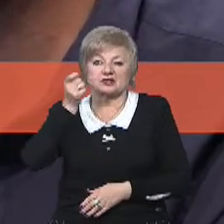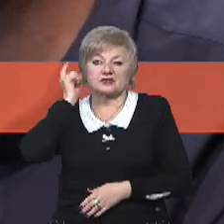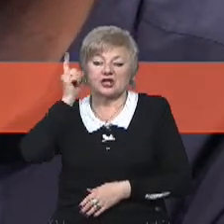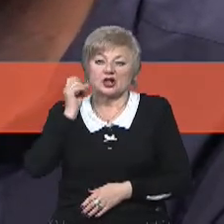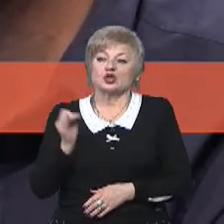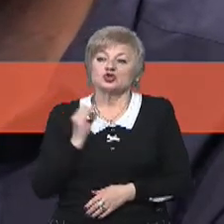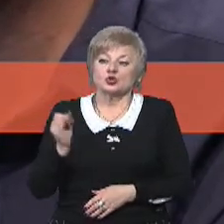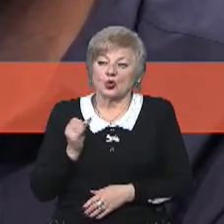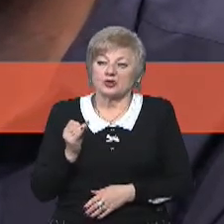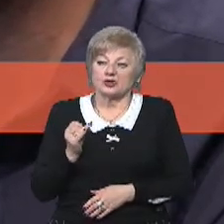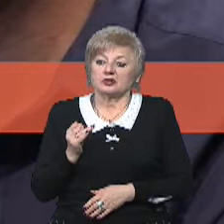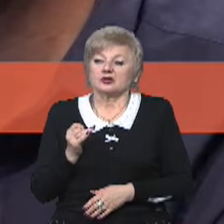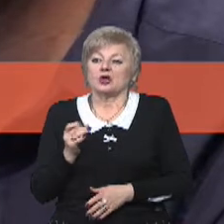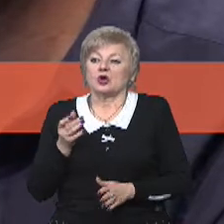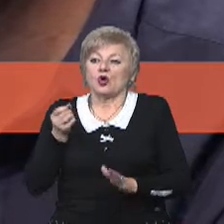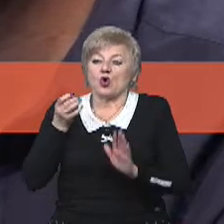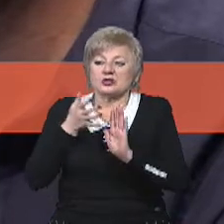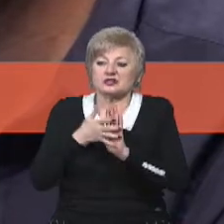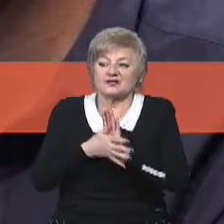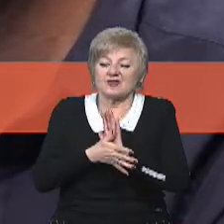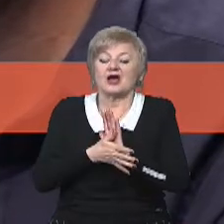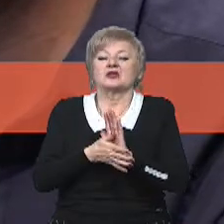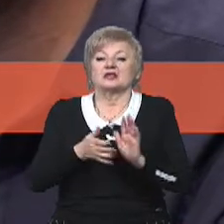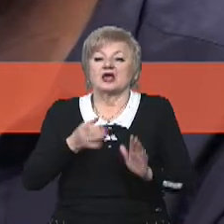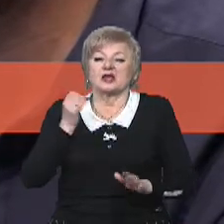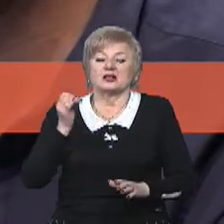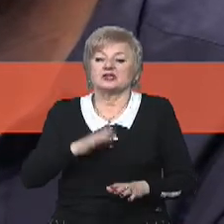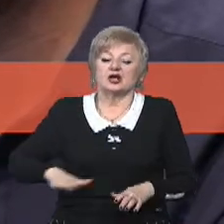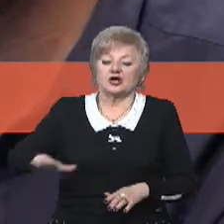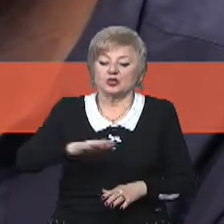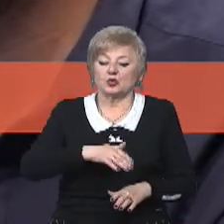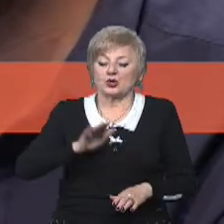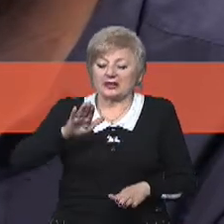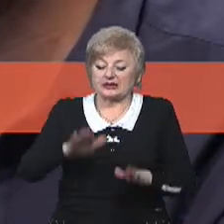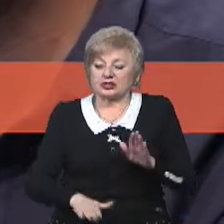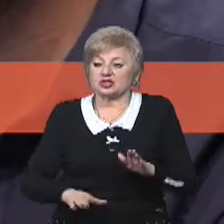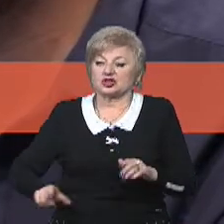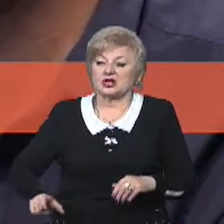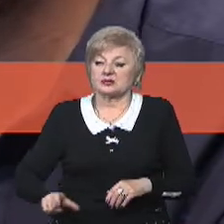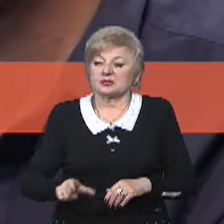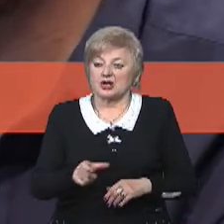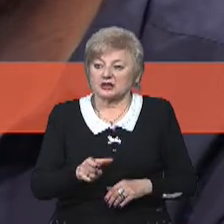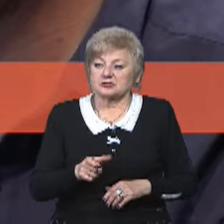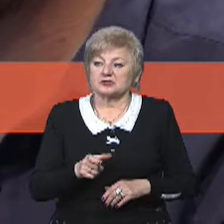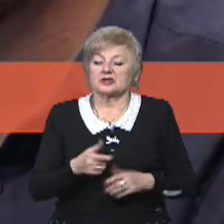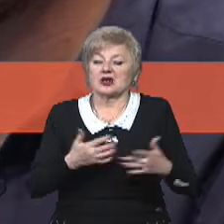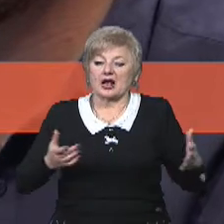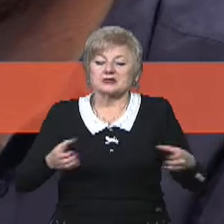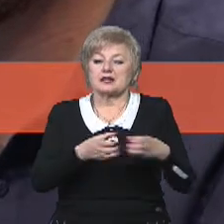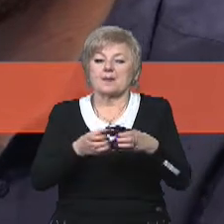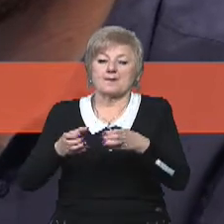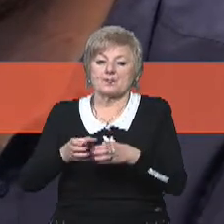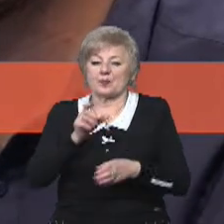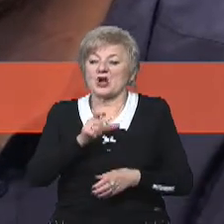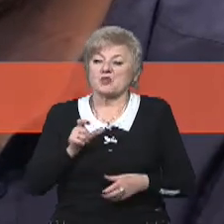історію, засвоєння цієї території Нижнього Подніпров'я, зокрема, ранньоскіфськими племенами, бо в нас